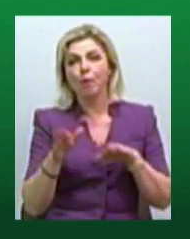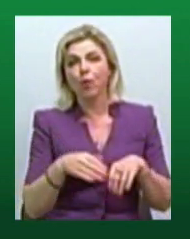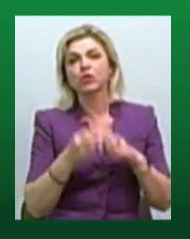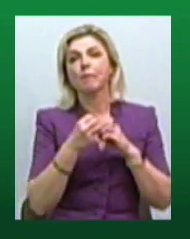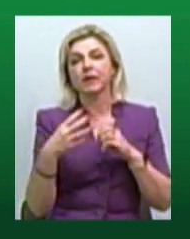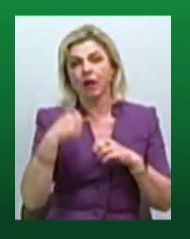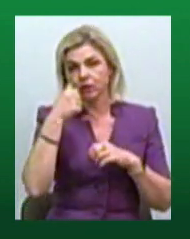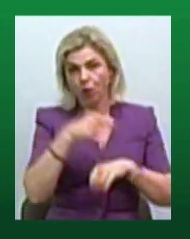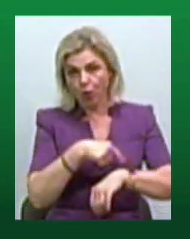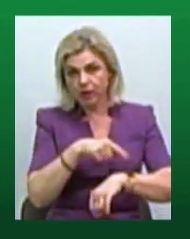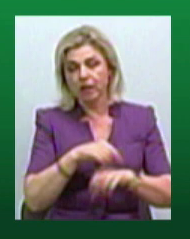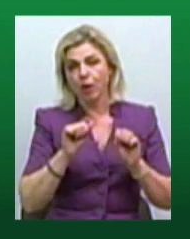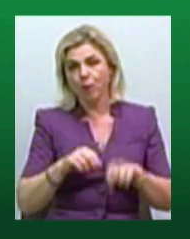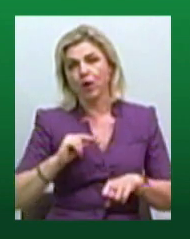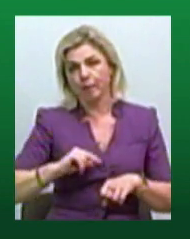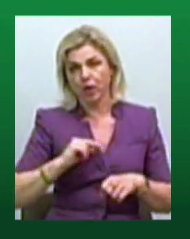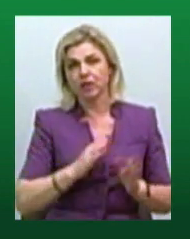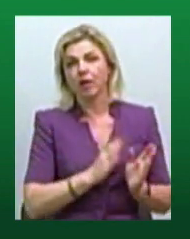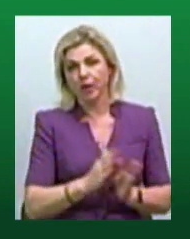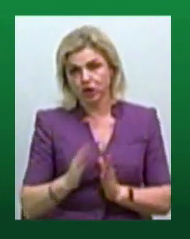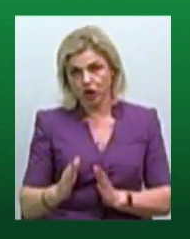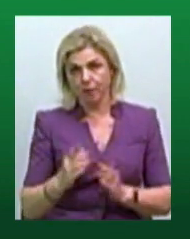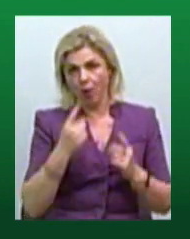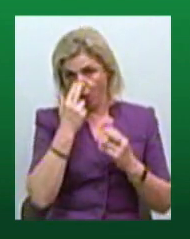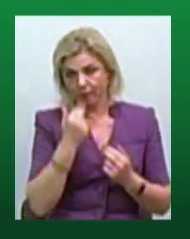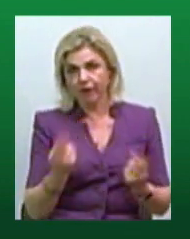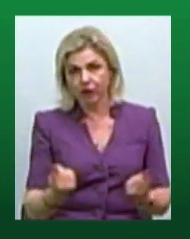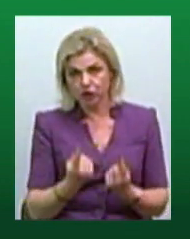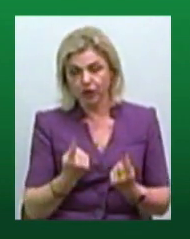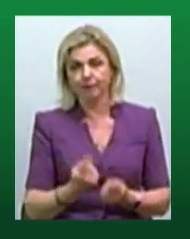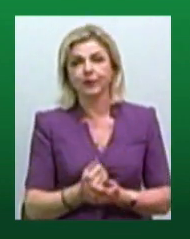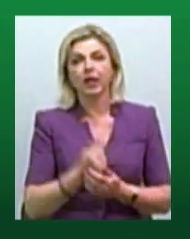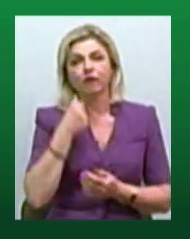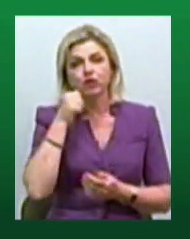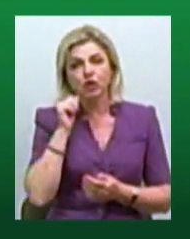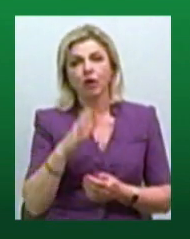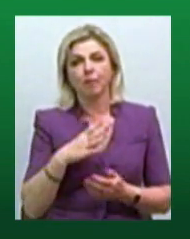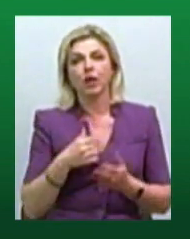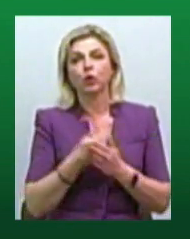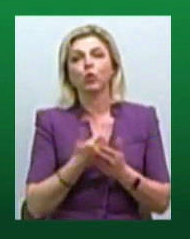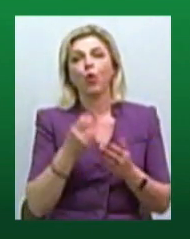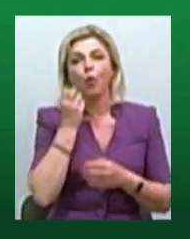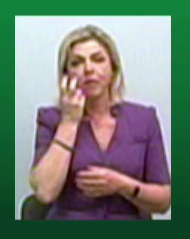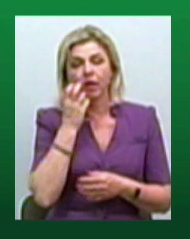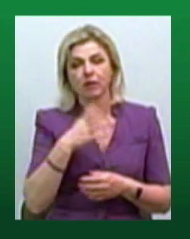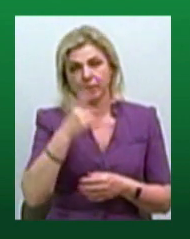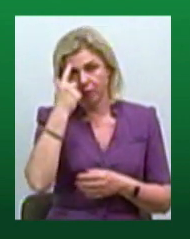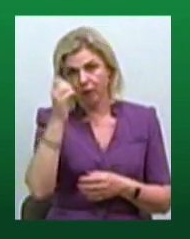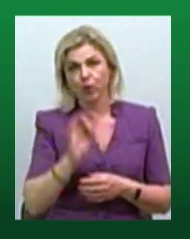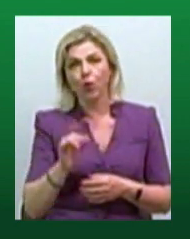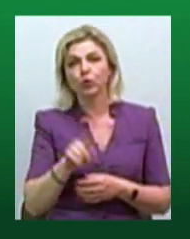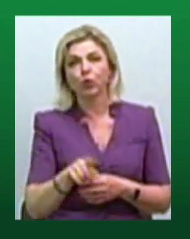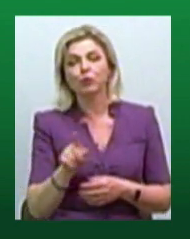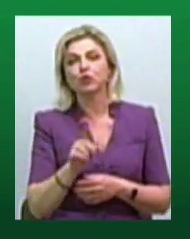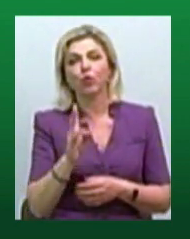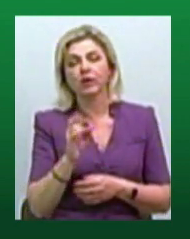таки працювати в звичному режимі. Вчора управління освіти було близько обіду повідомлено про те, що